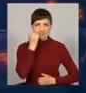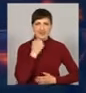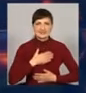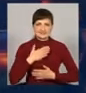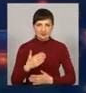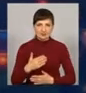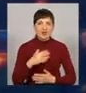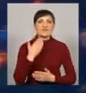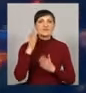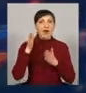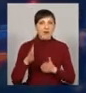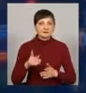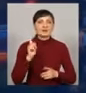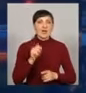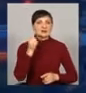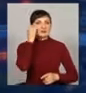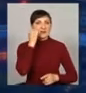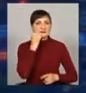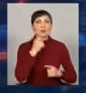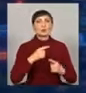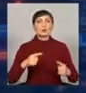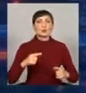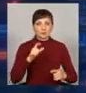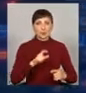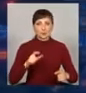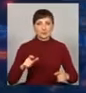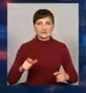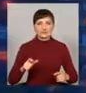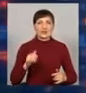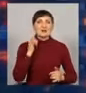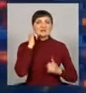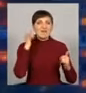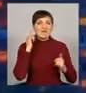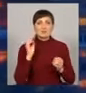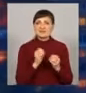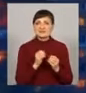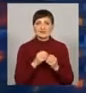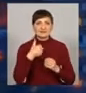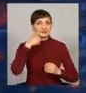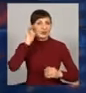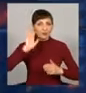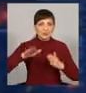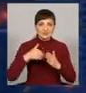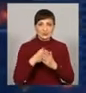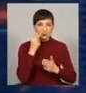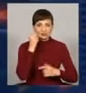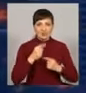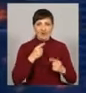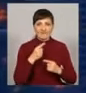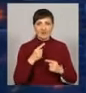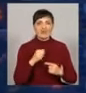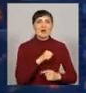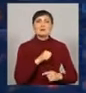признания в его адрес выражают и другие казахстанцы телефон не умолкает со вчерашнего дня говорить мужчина ну а